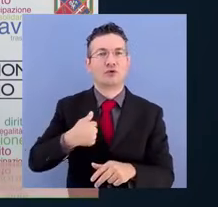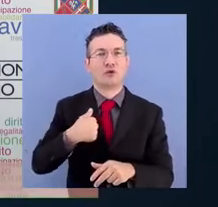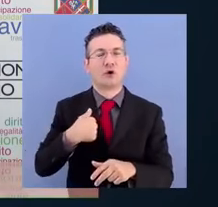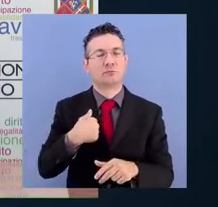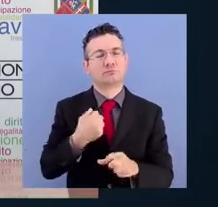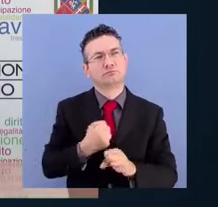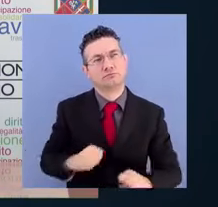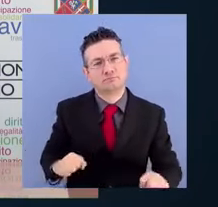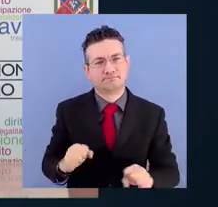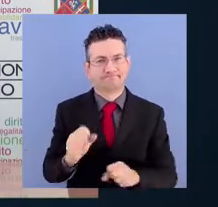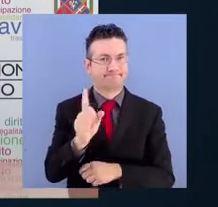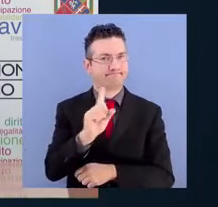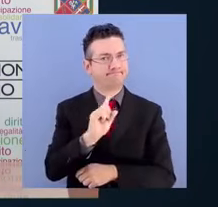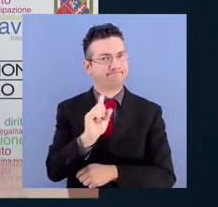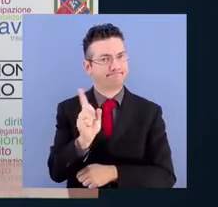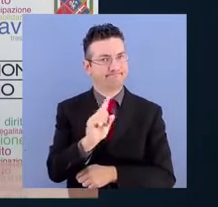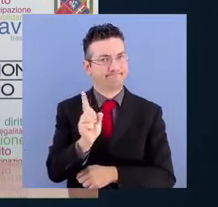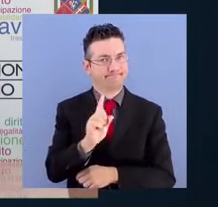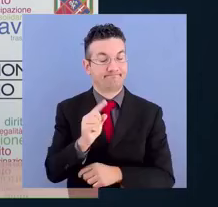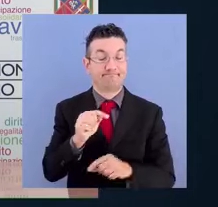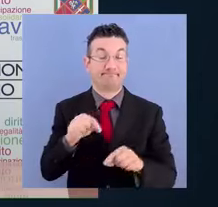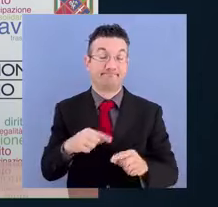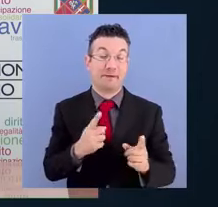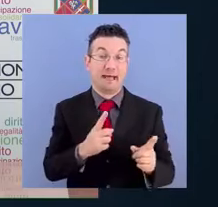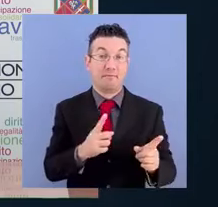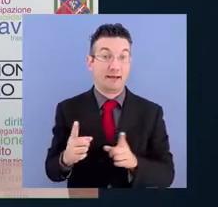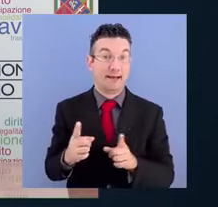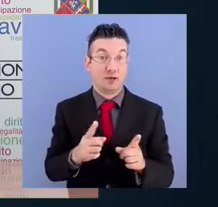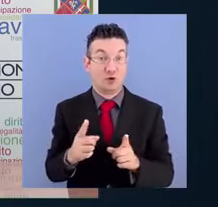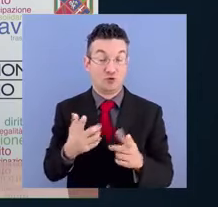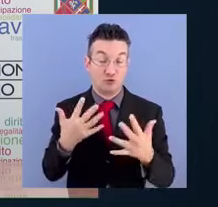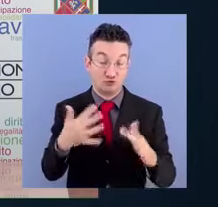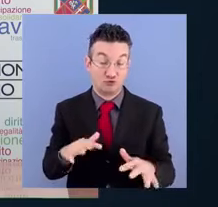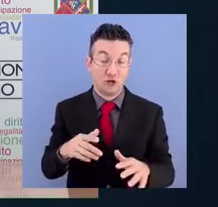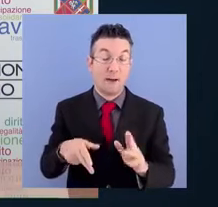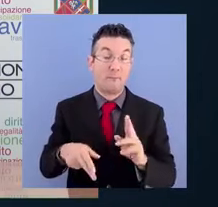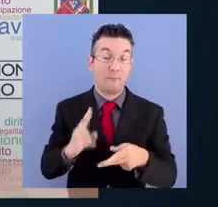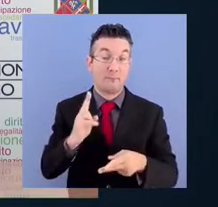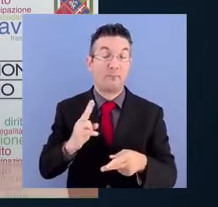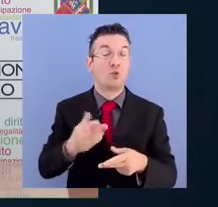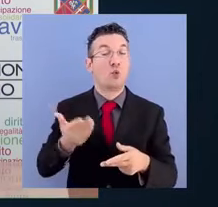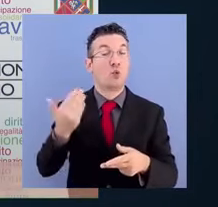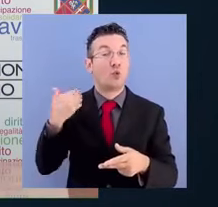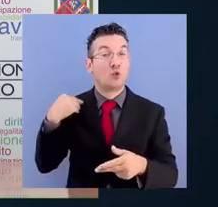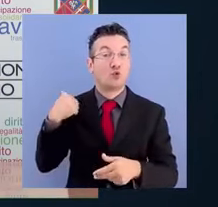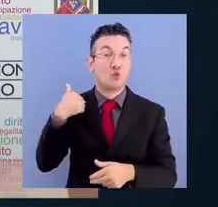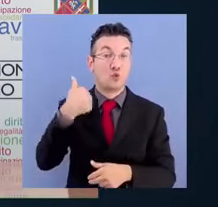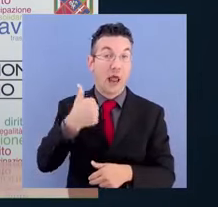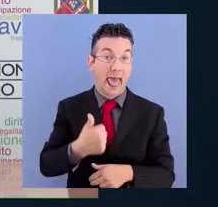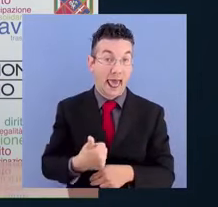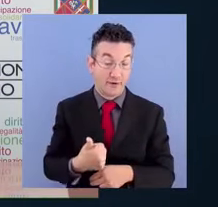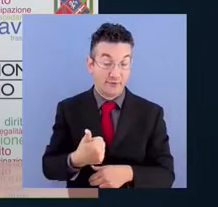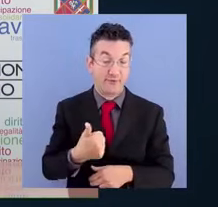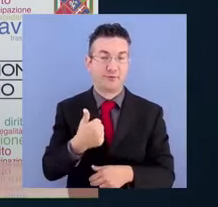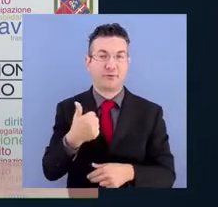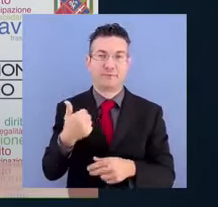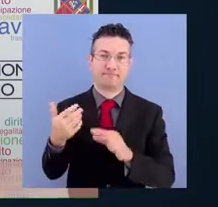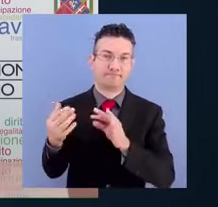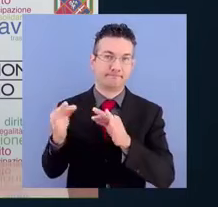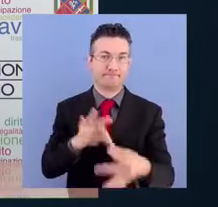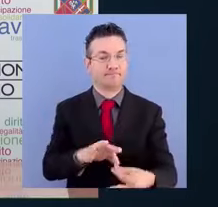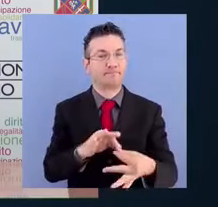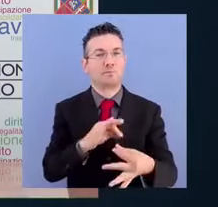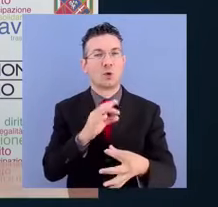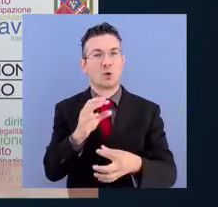quello che stiamo vivendo da ormai più di un anno rispetto alle tragiche conseguenze economiche che la pandemia